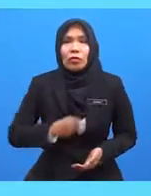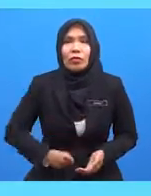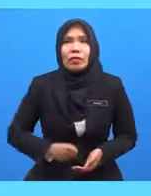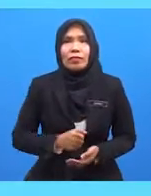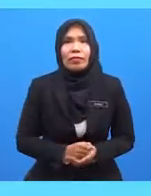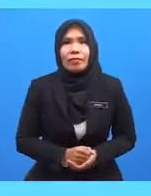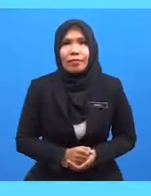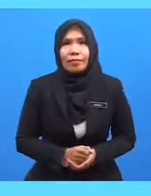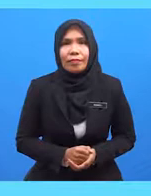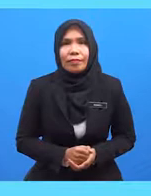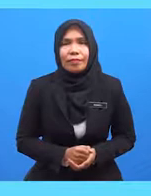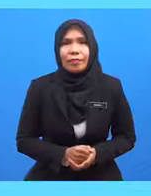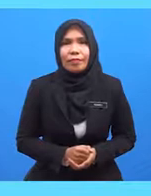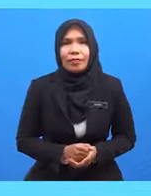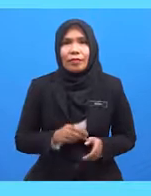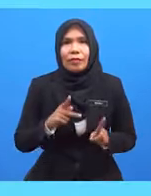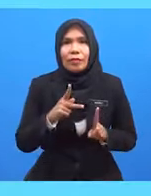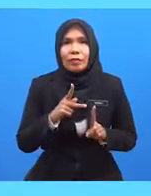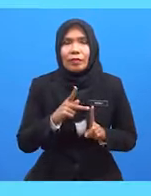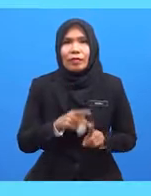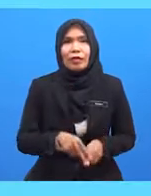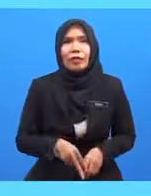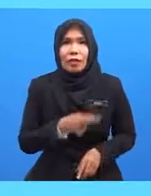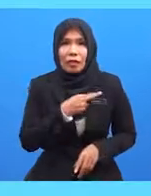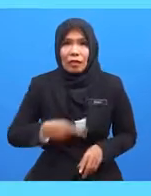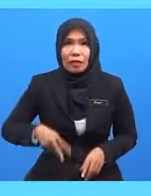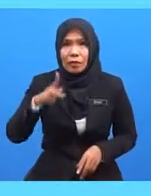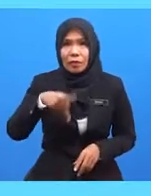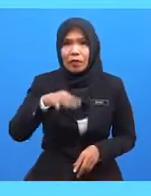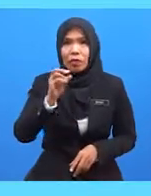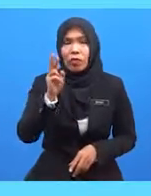1522 Masihi. Surat Raja Ambon dalam tulisan Jawi